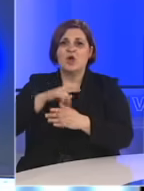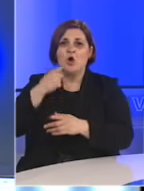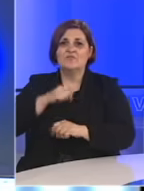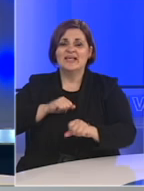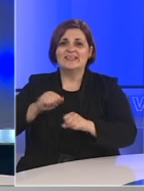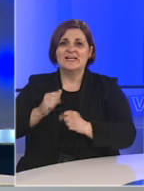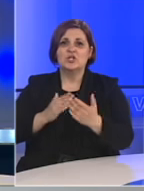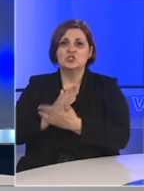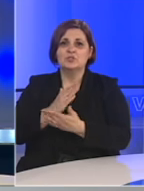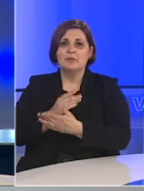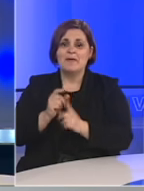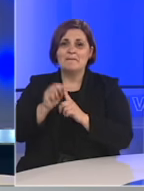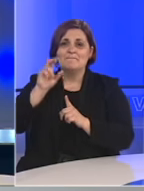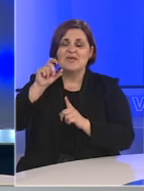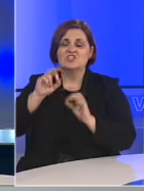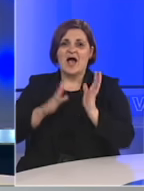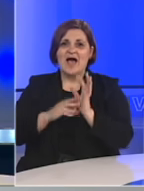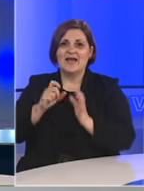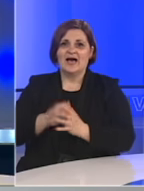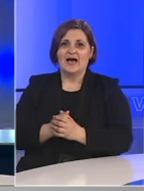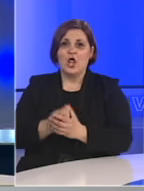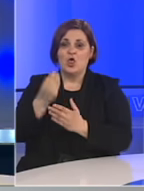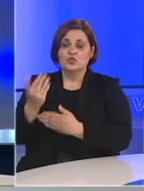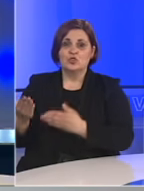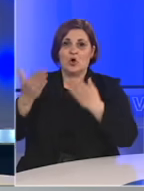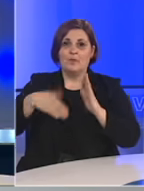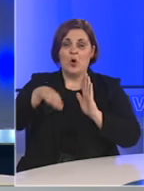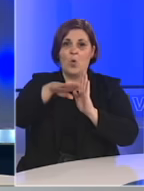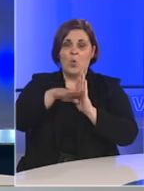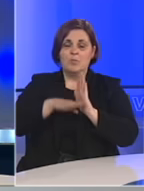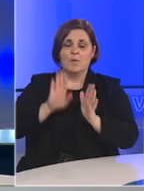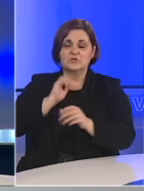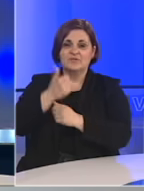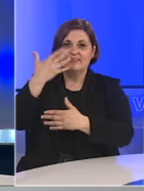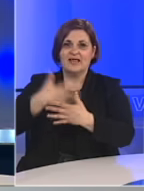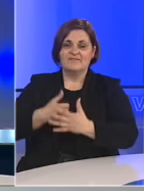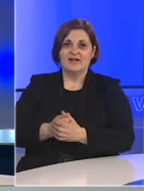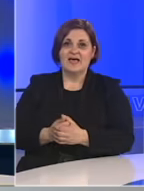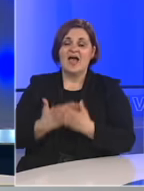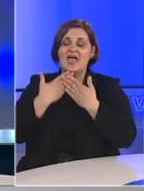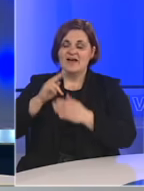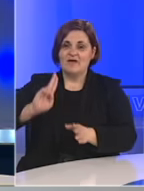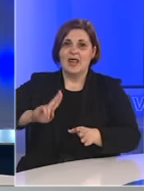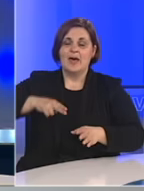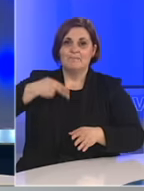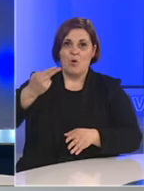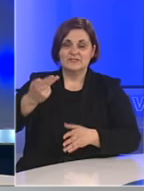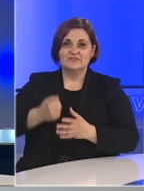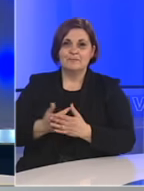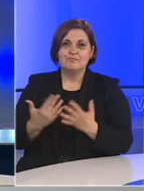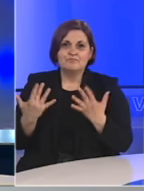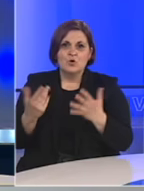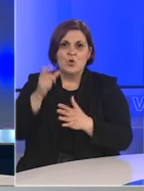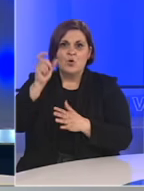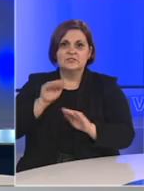govori direktor službe Nermin Pećanac. Dobrodošli u program BHT1. Hvala na pozivu. Koliko